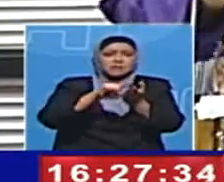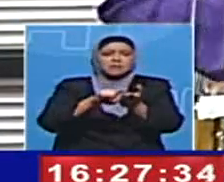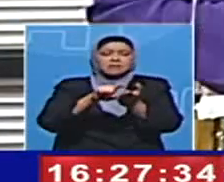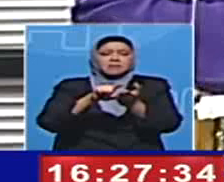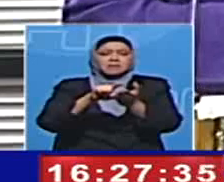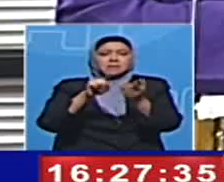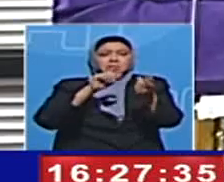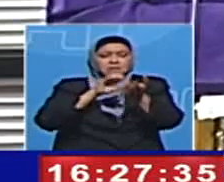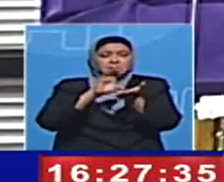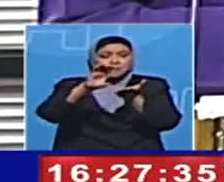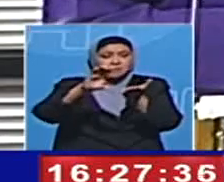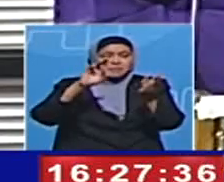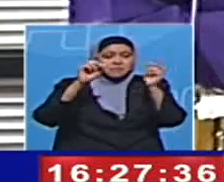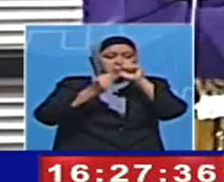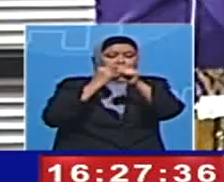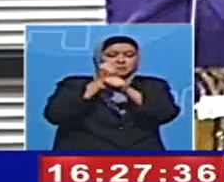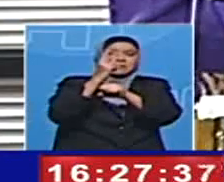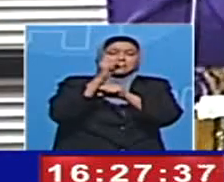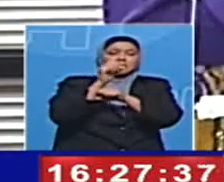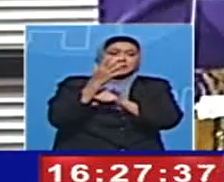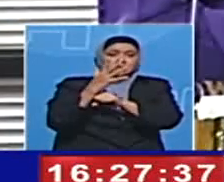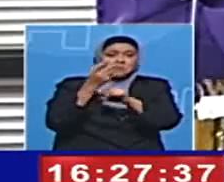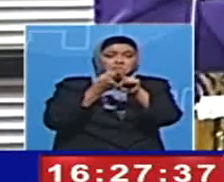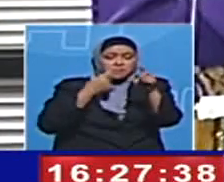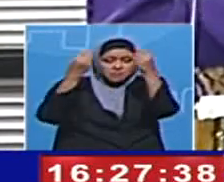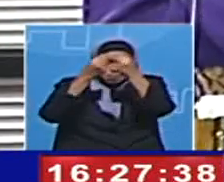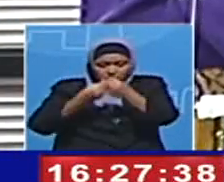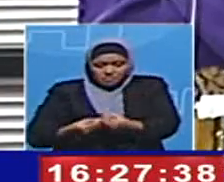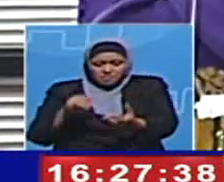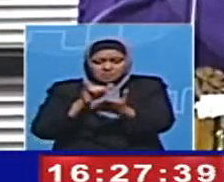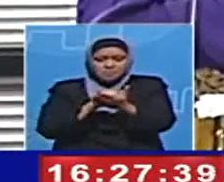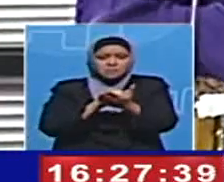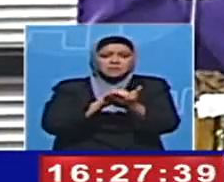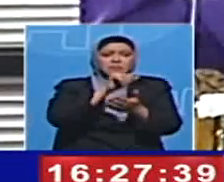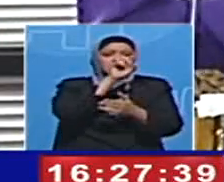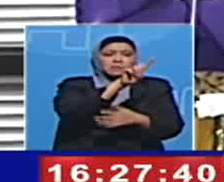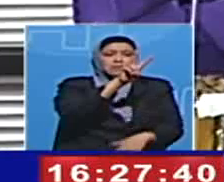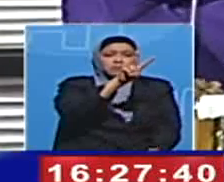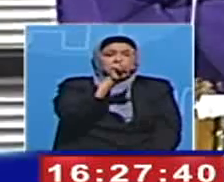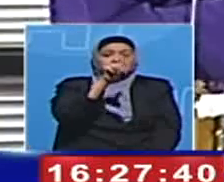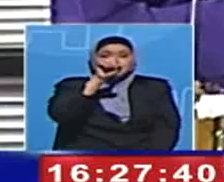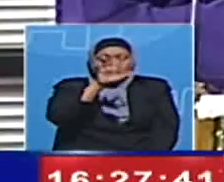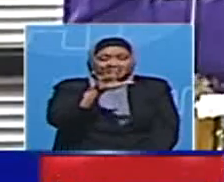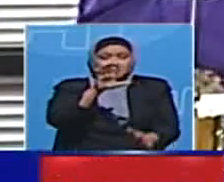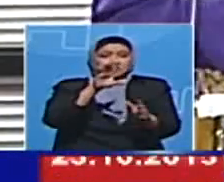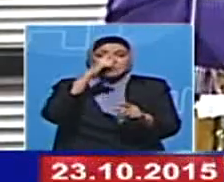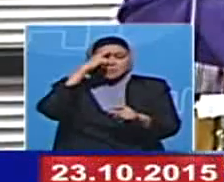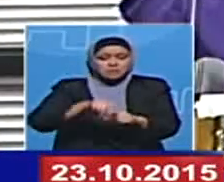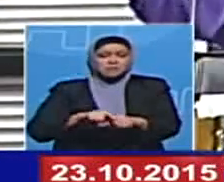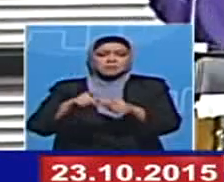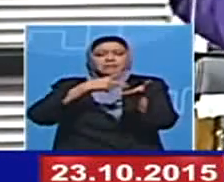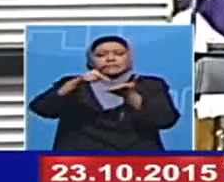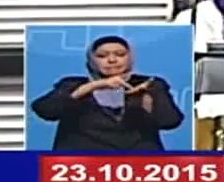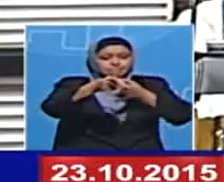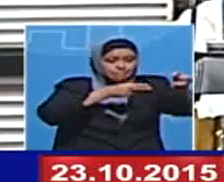2015 daripada jumlah tersebut r15.2 bilion adalah untuk perbelanjaan mengurus